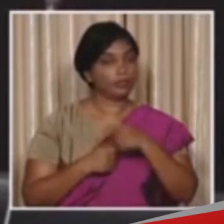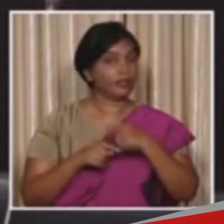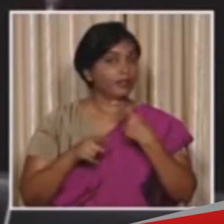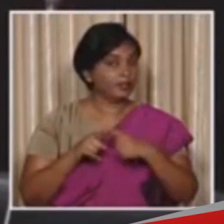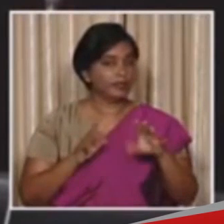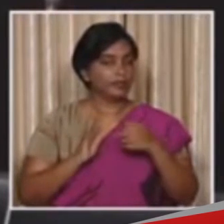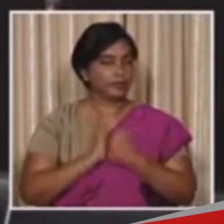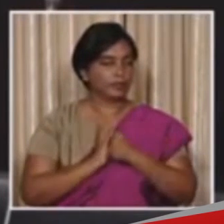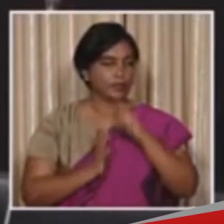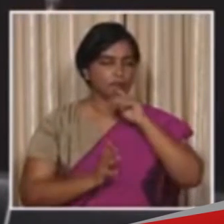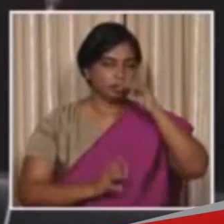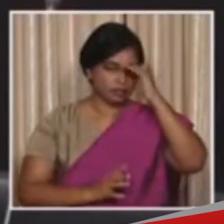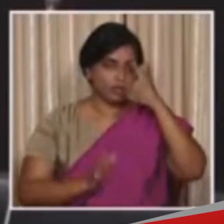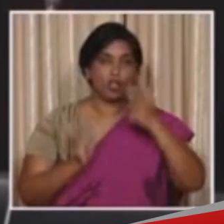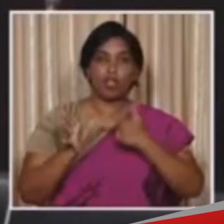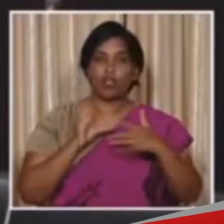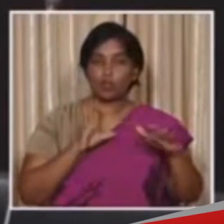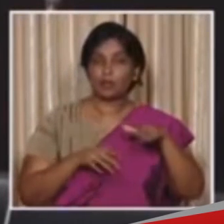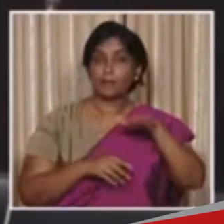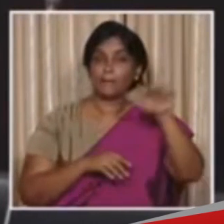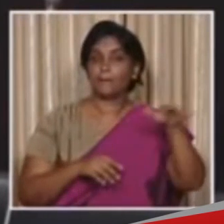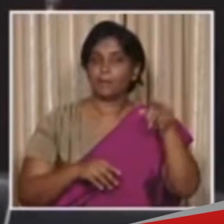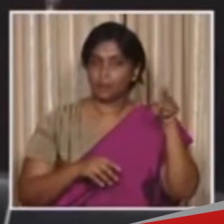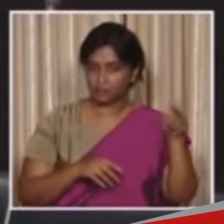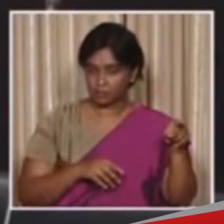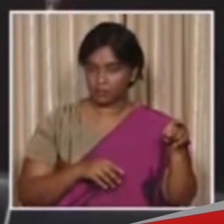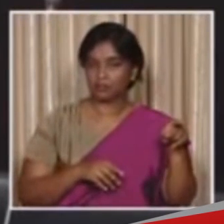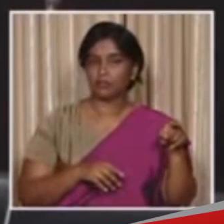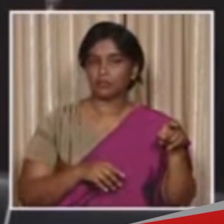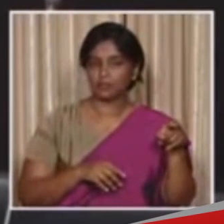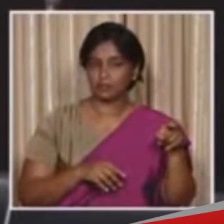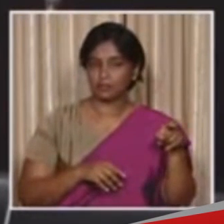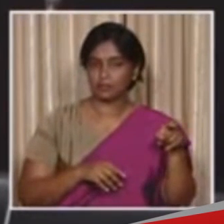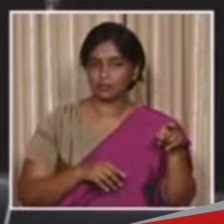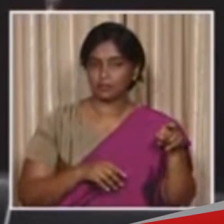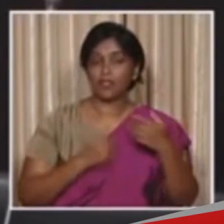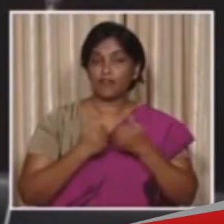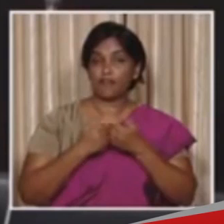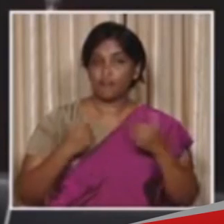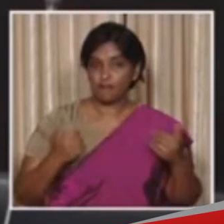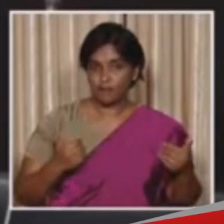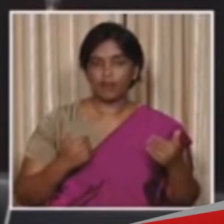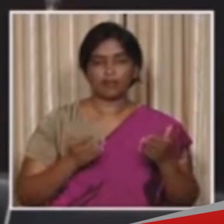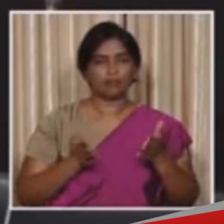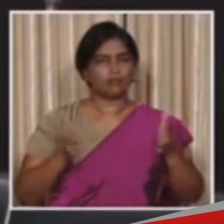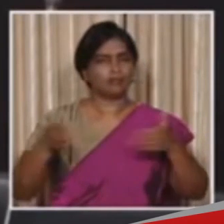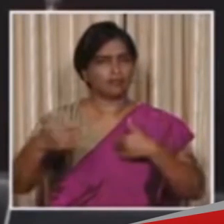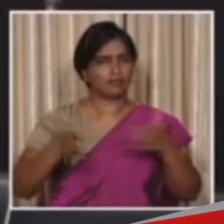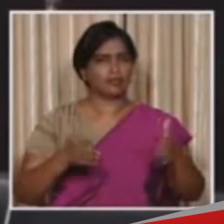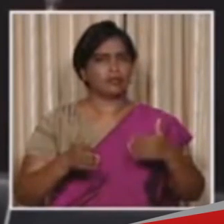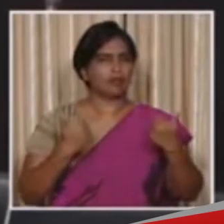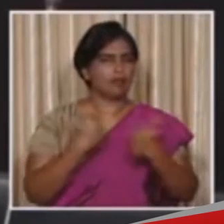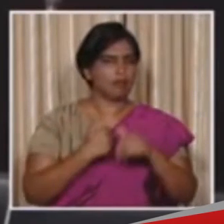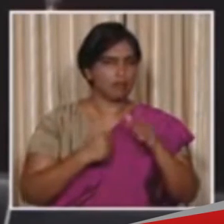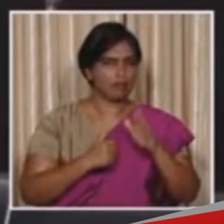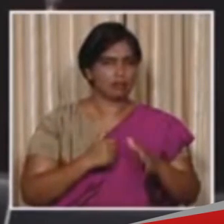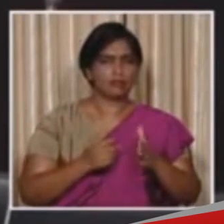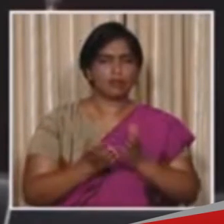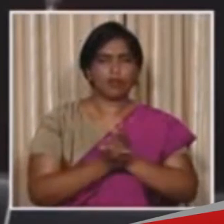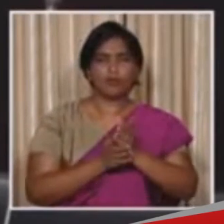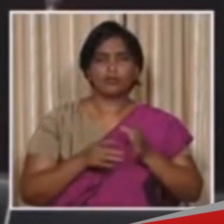ගරු කතානායකතුමනි අනුරාධපුර ප්‍රදේශයේ මේ වෙනම ඩක්කුවක් හදාගෙන හයි කරලා තියෙන රේල්